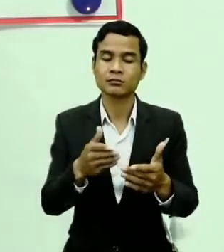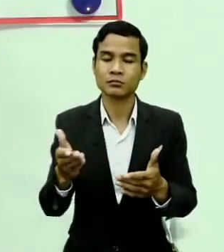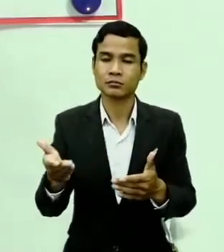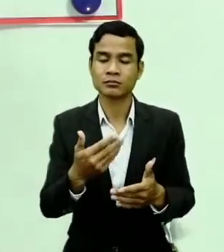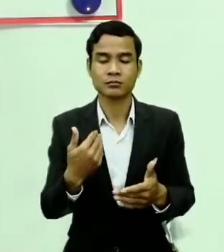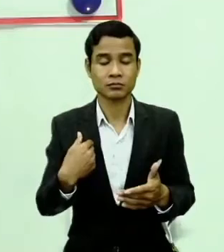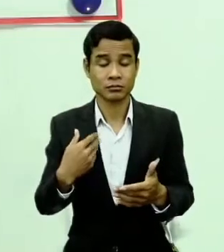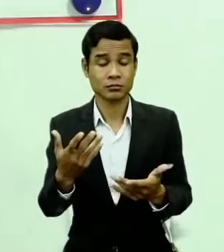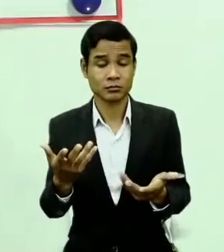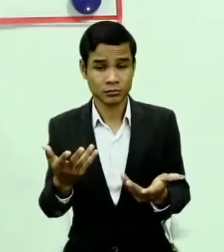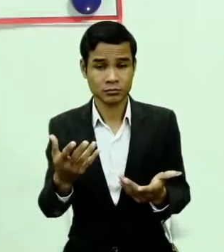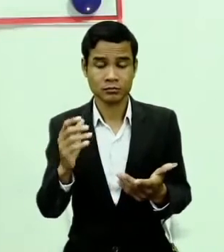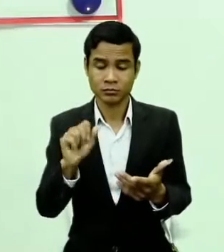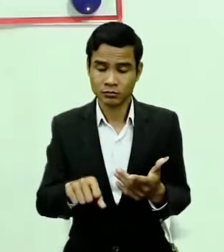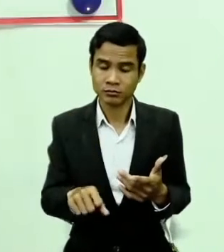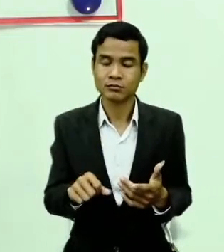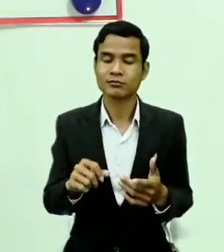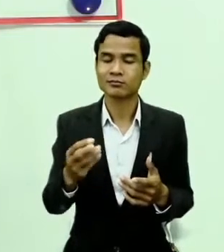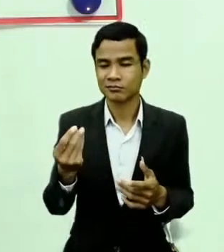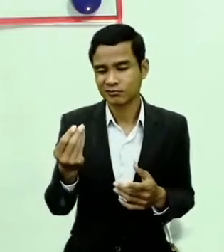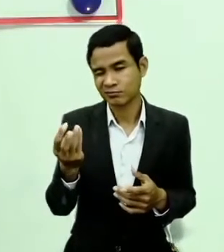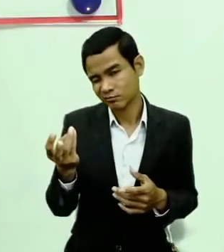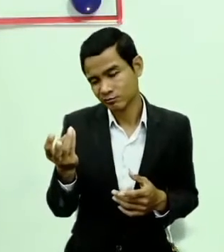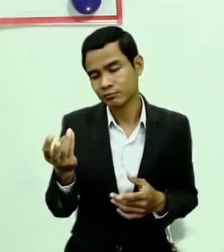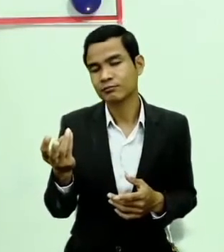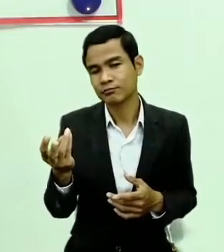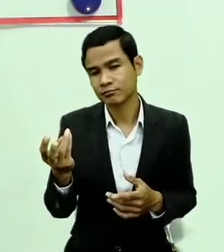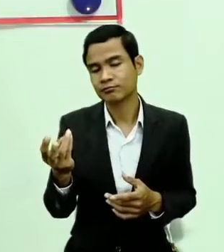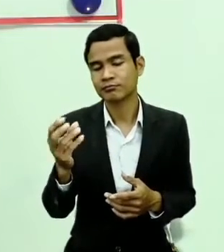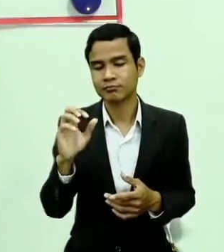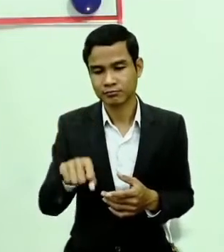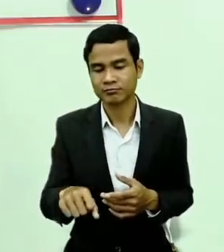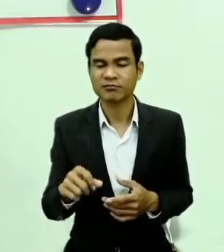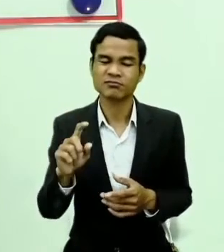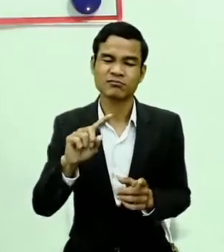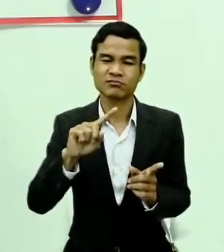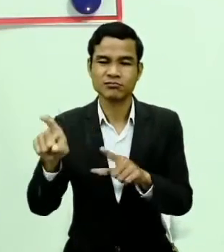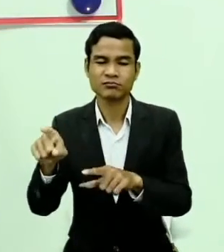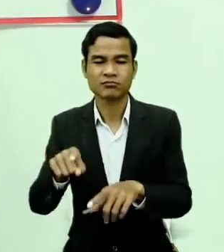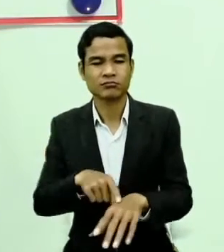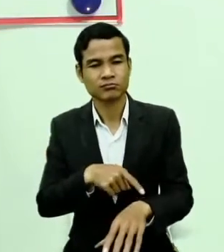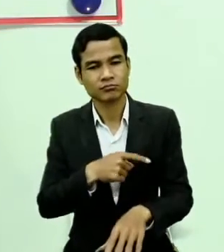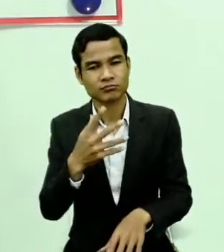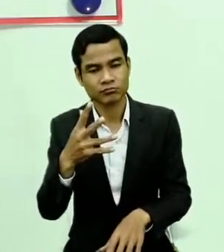dương ai nâng lùi tích ai nâng tờ gọt bàn dũ.